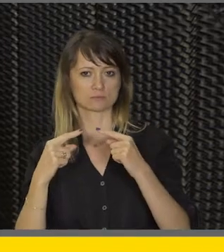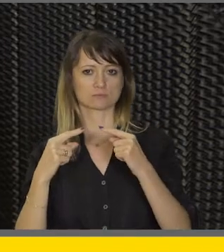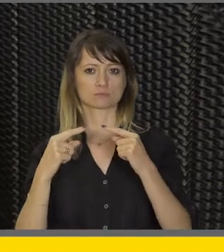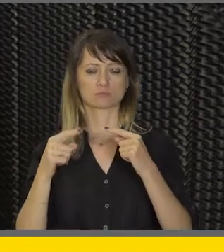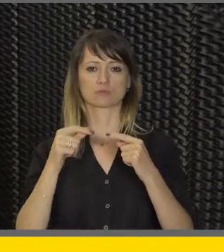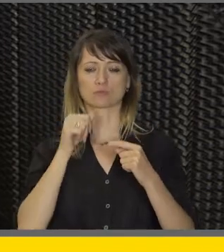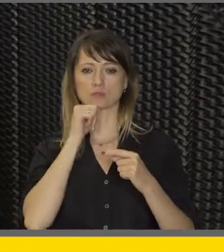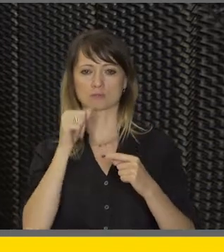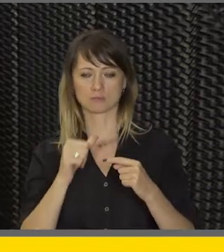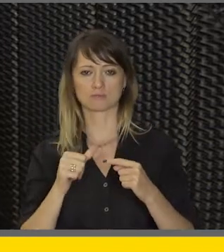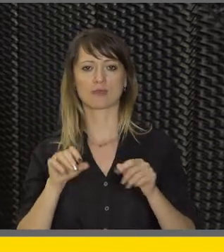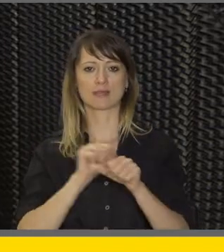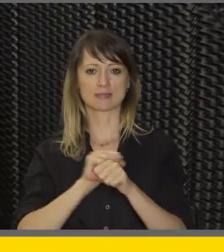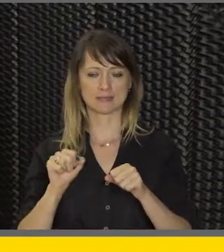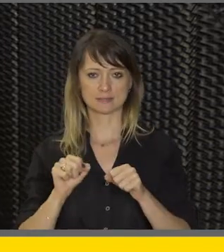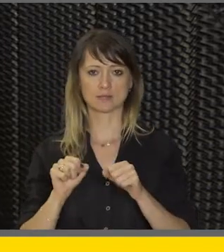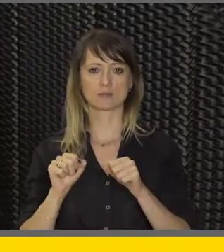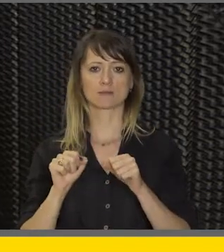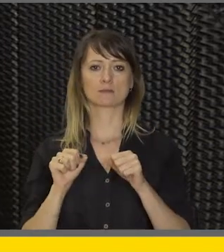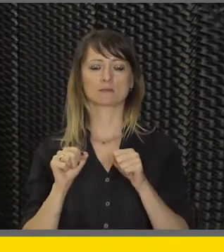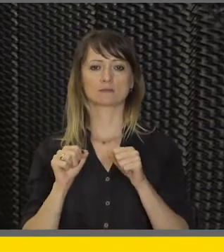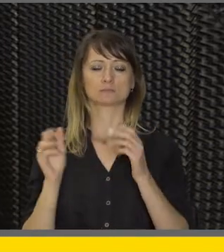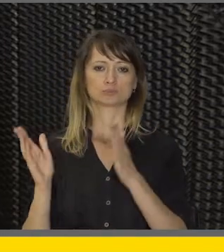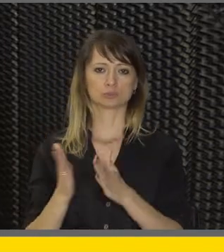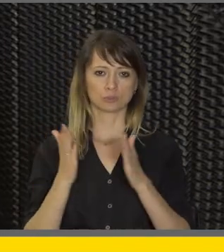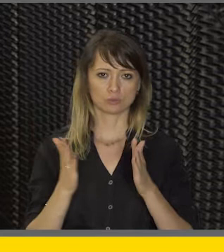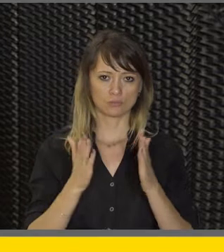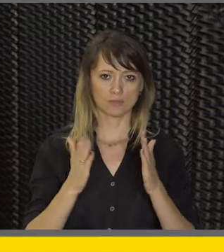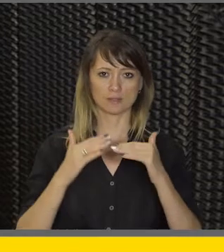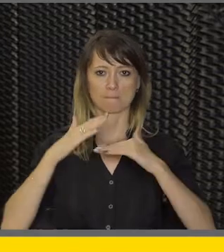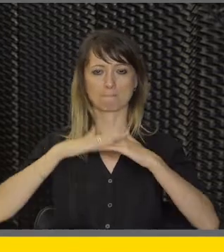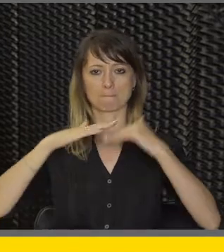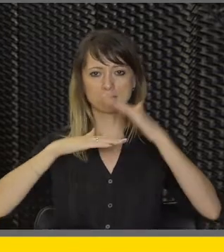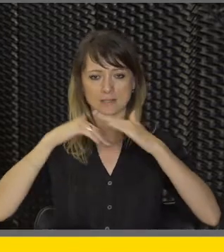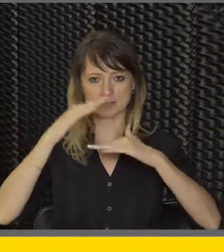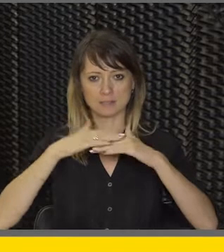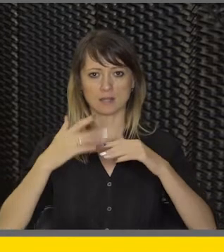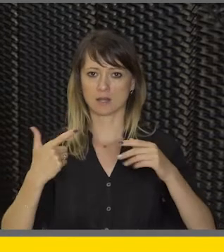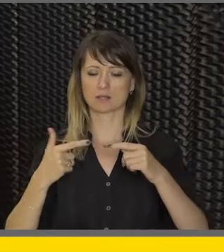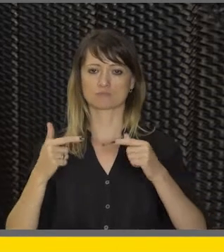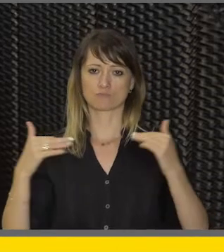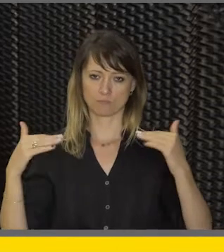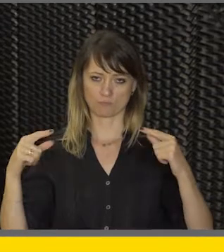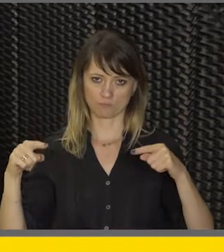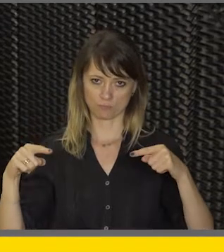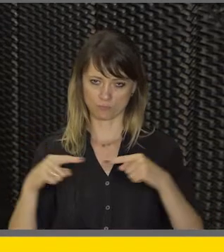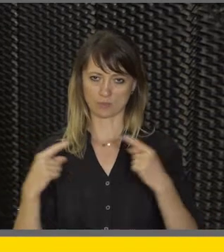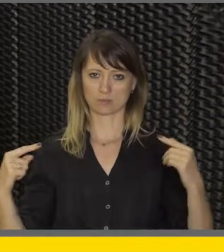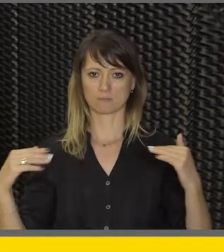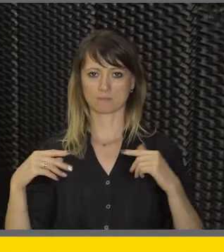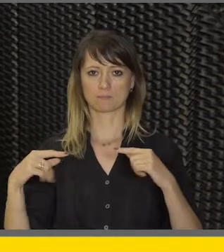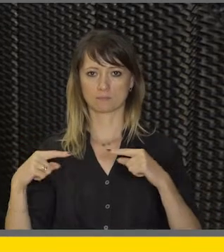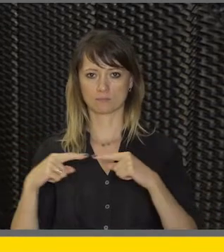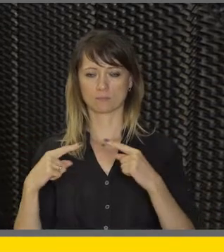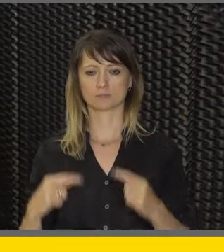Europejskiej opracowane matryce, które tłumaczą jedno na drugie, żeby sprowadzić to do wspólnego mianownika. I proszę